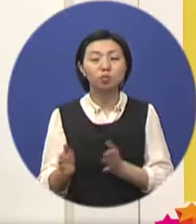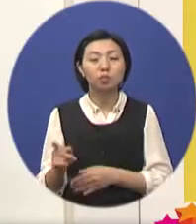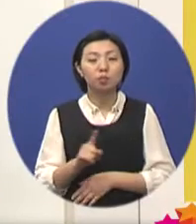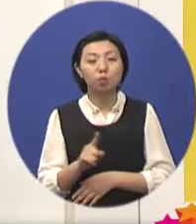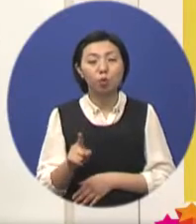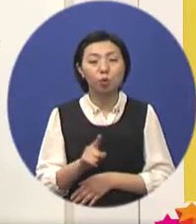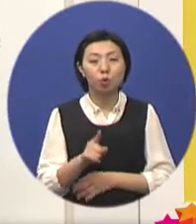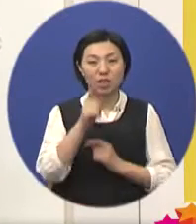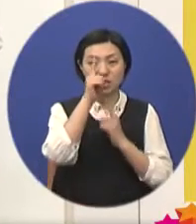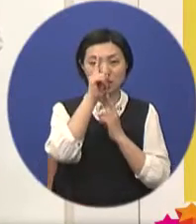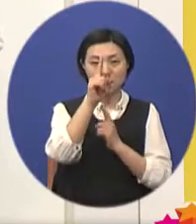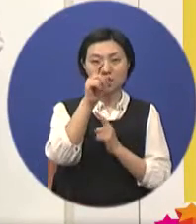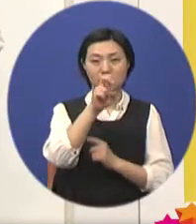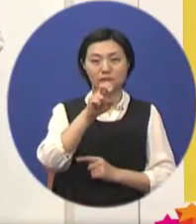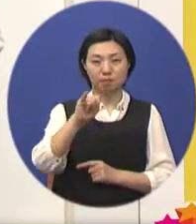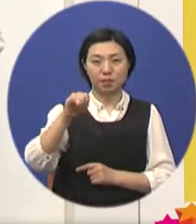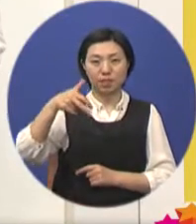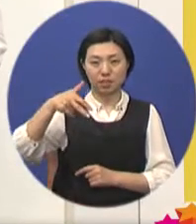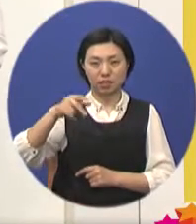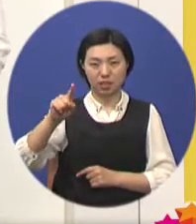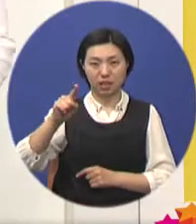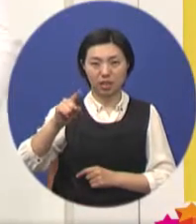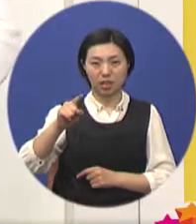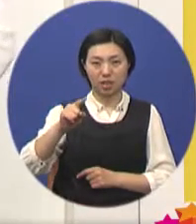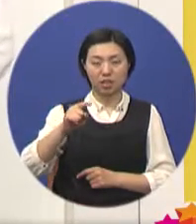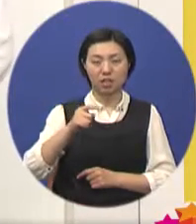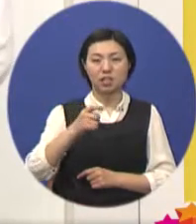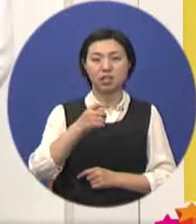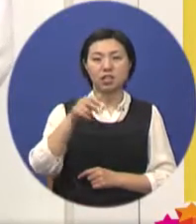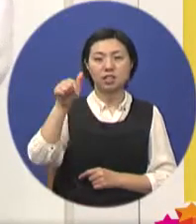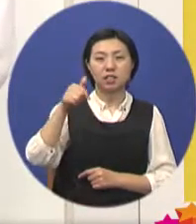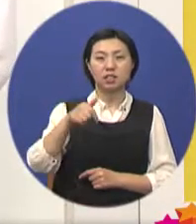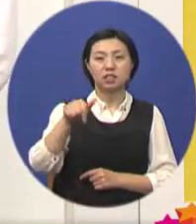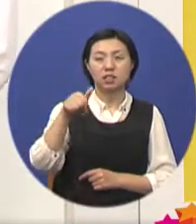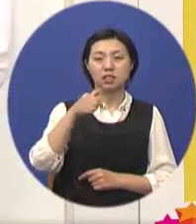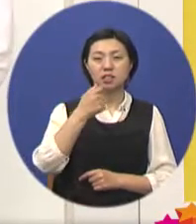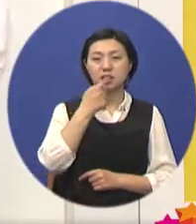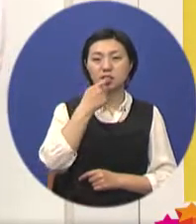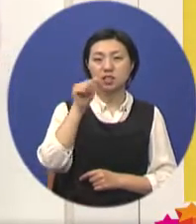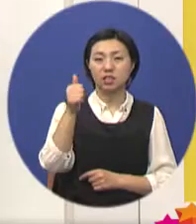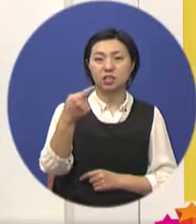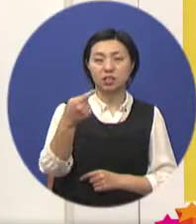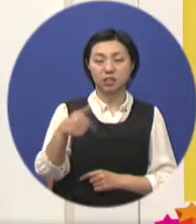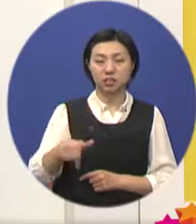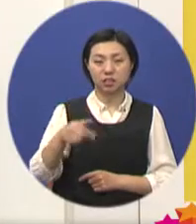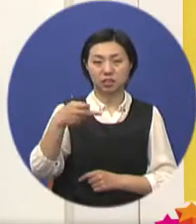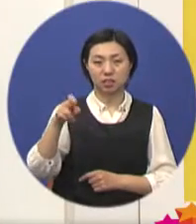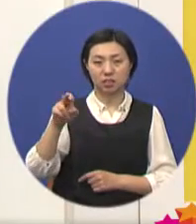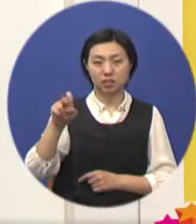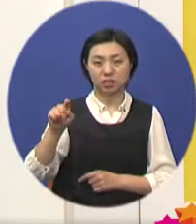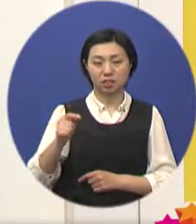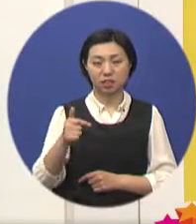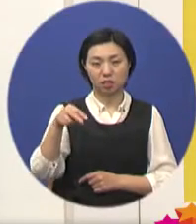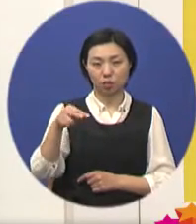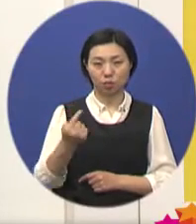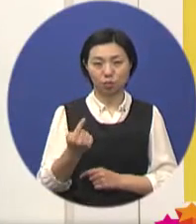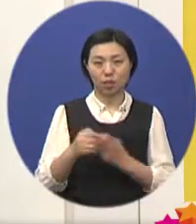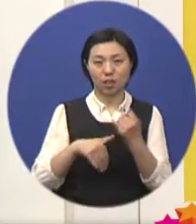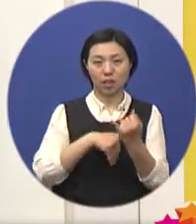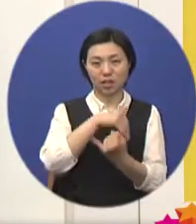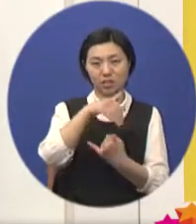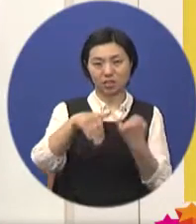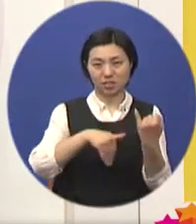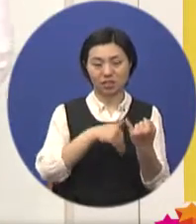꼭 저기 흑삼도 아가씨. 흑삼도 아가씨. 네네. 어, 혹시 몇 학년 몇 반이세요? 7학년